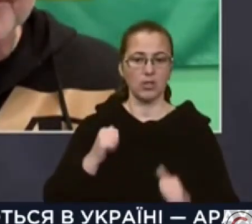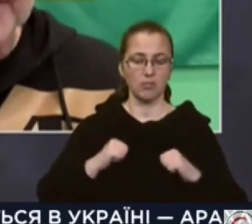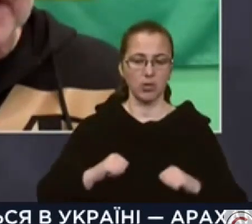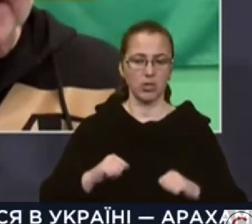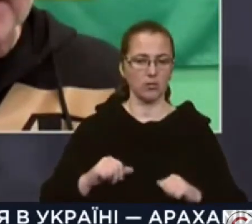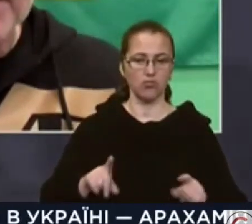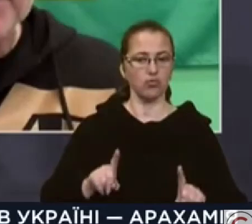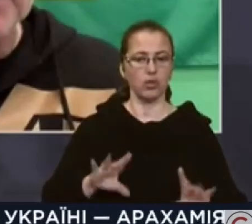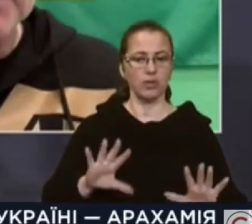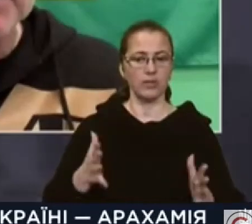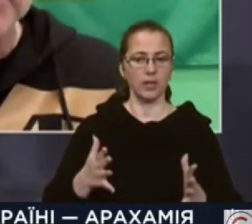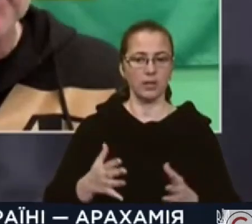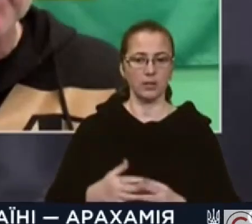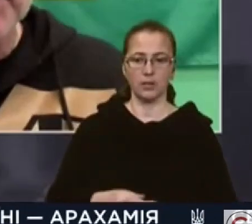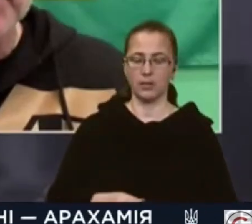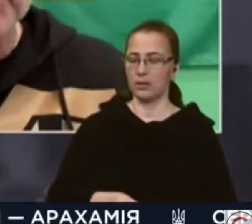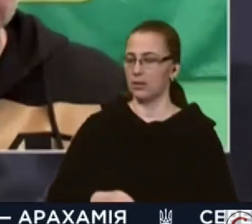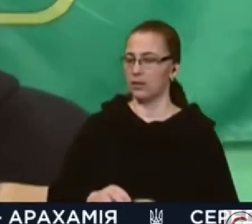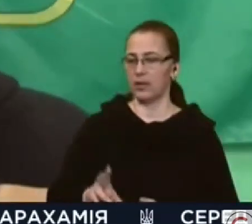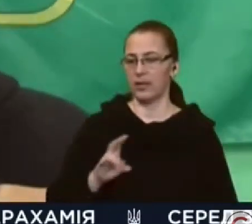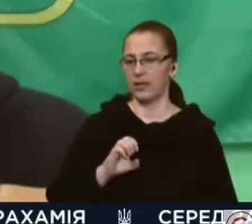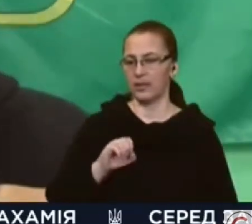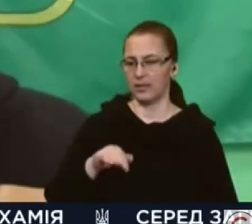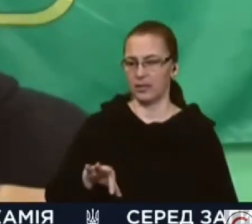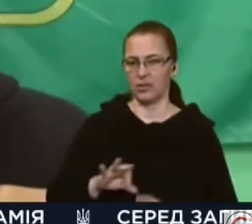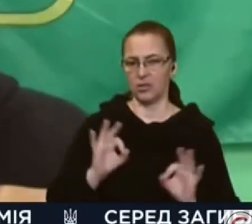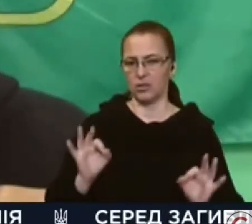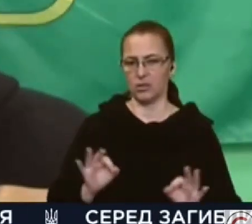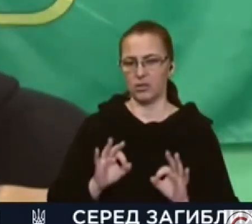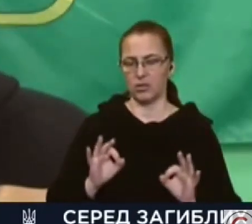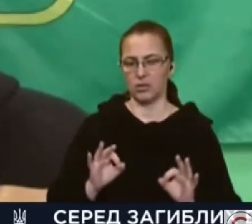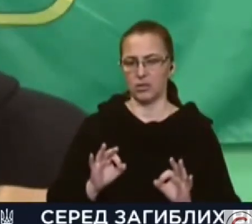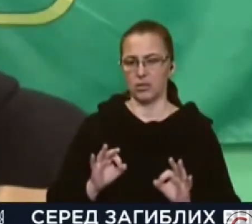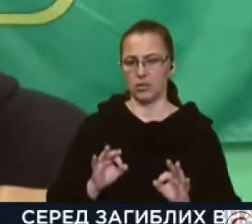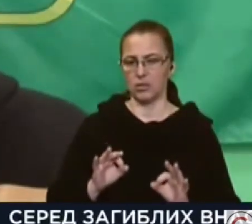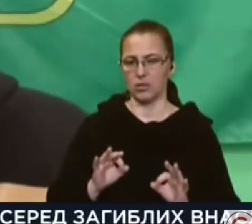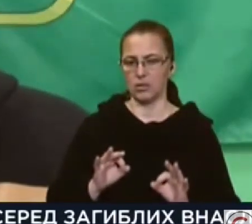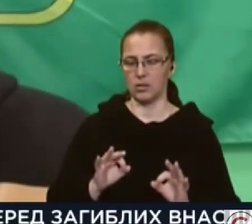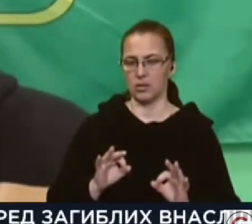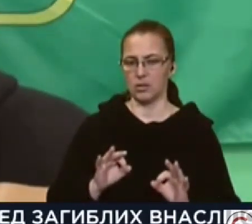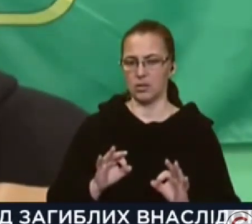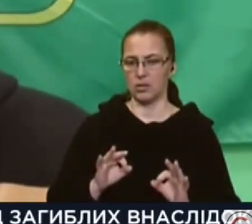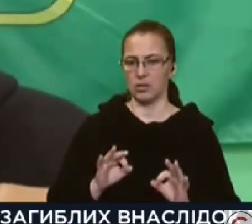щось трапилося? Нет, на самом деле ничего спокойного нет. Вот,